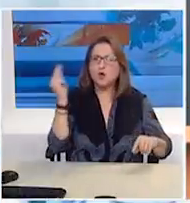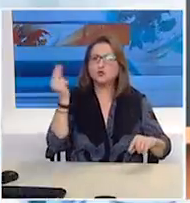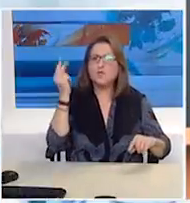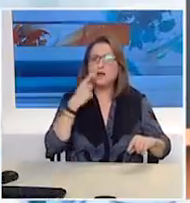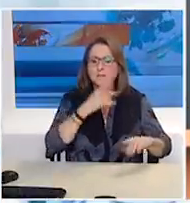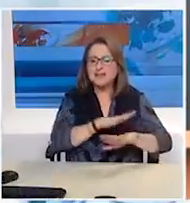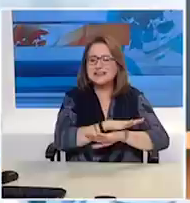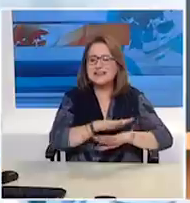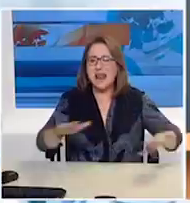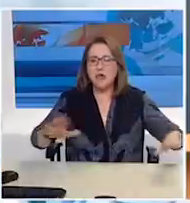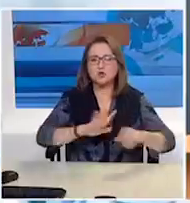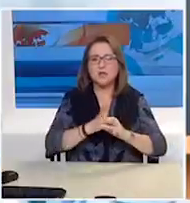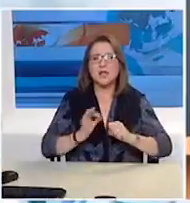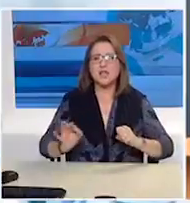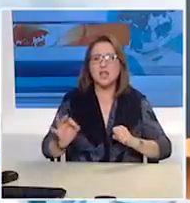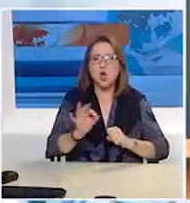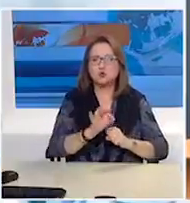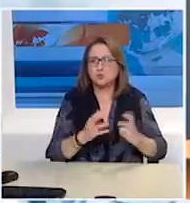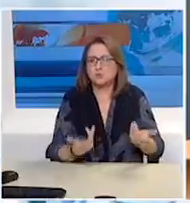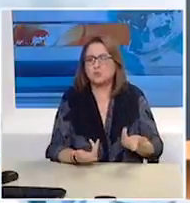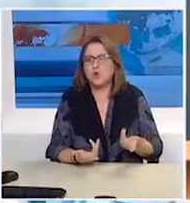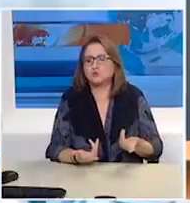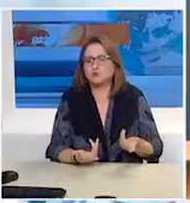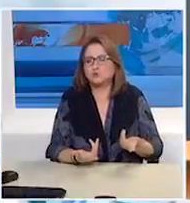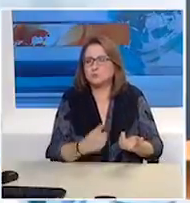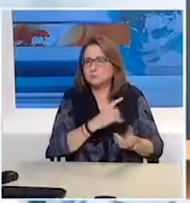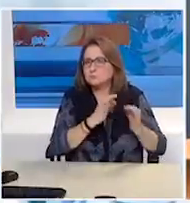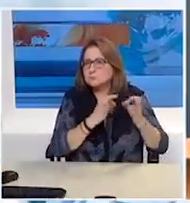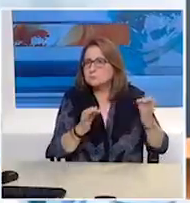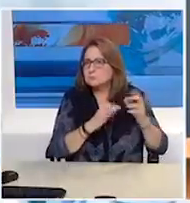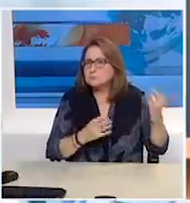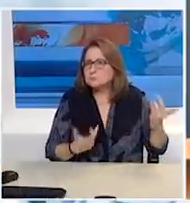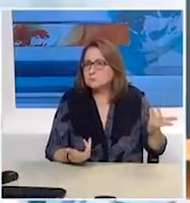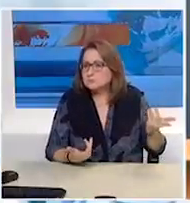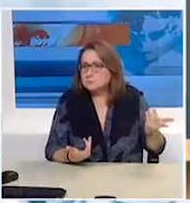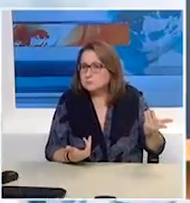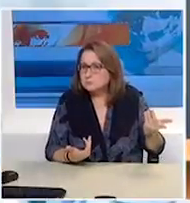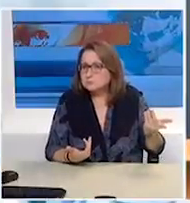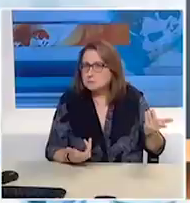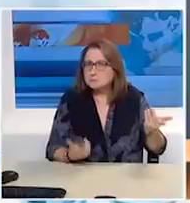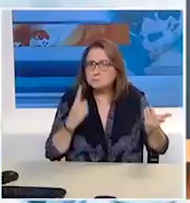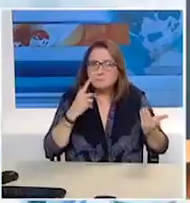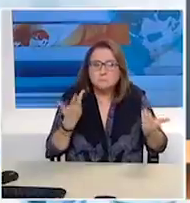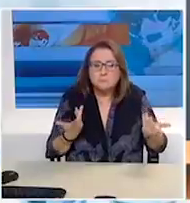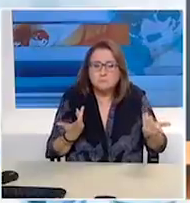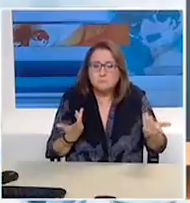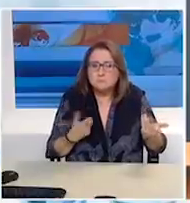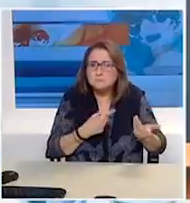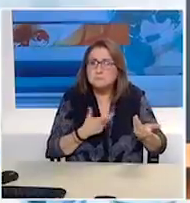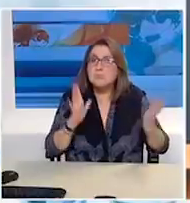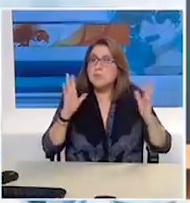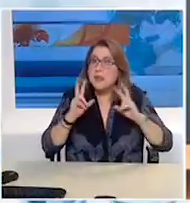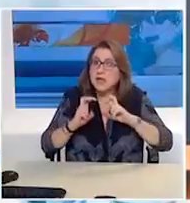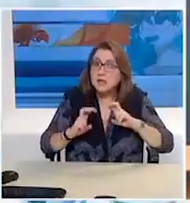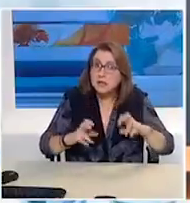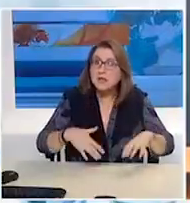απόφαση? Σημειώνεται πως η Σλοβενία θα διατηρήσει προληπτικά μέτρα, όπως τα τεστ ευρείας κλίμακας, ανίχνευση επαφών, χρήση μάσκας